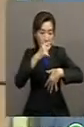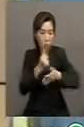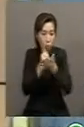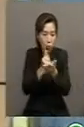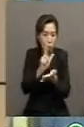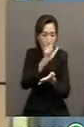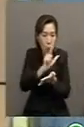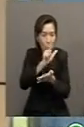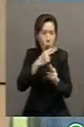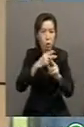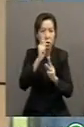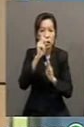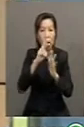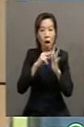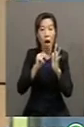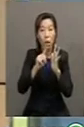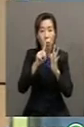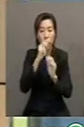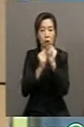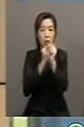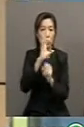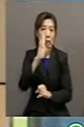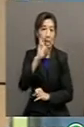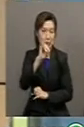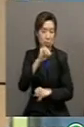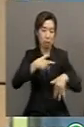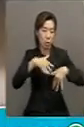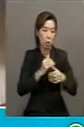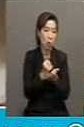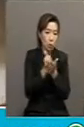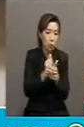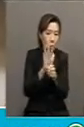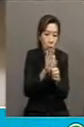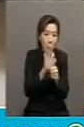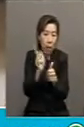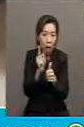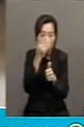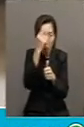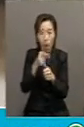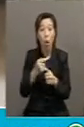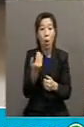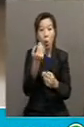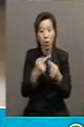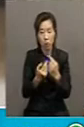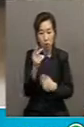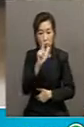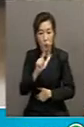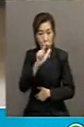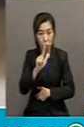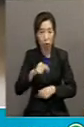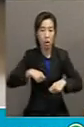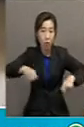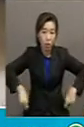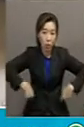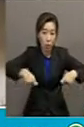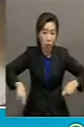ณลุงอรุณบัวแก้วคุณลุงอรุณอายุ70ปีแล้วล่ะครับเรานั่งอยู่บนรถเข็นแบบโยกมันจะมีเหตุ